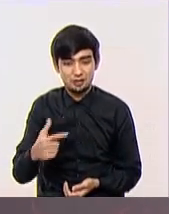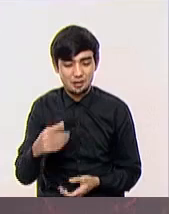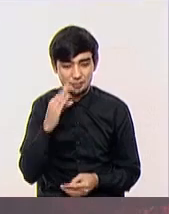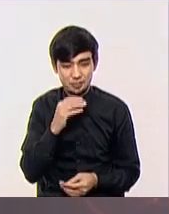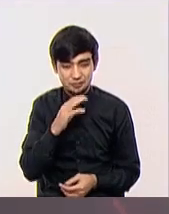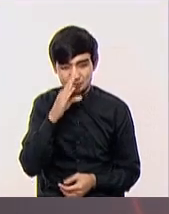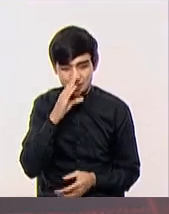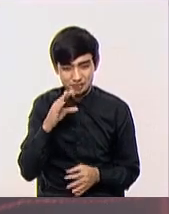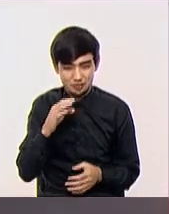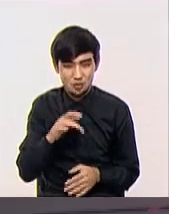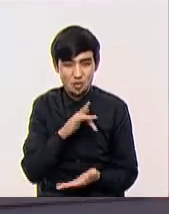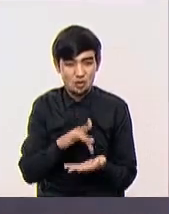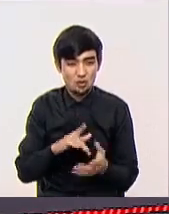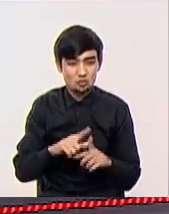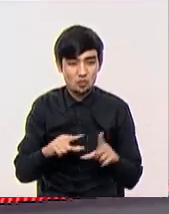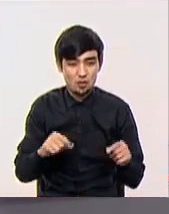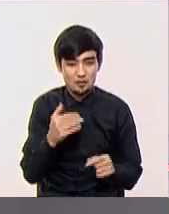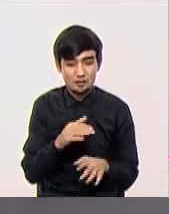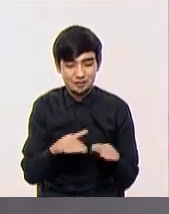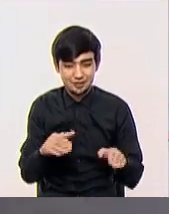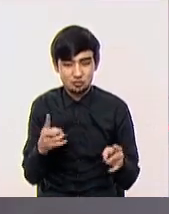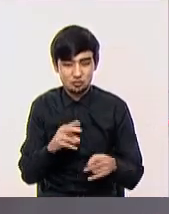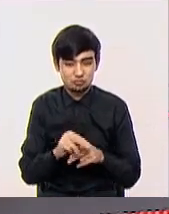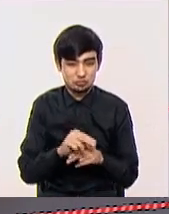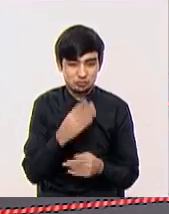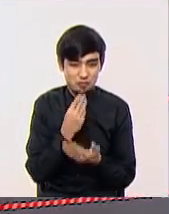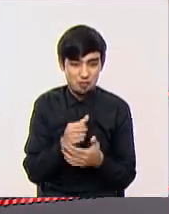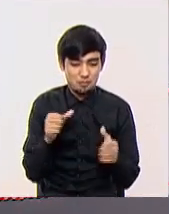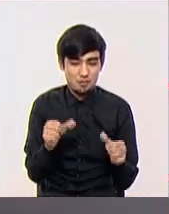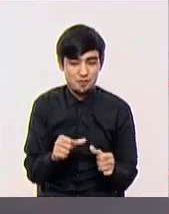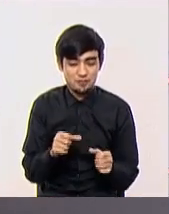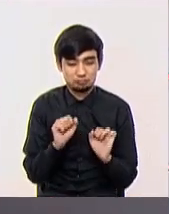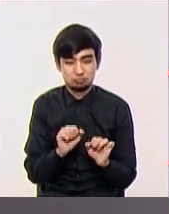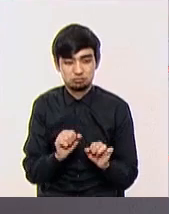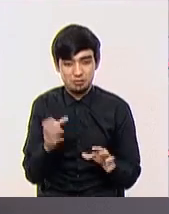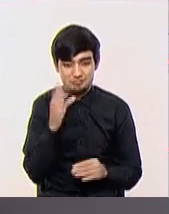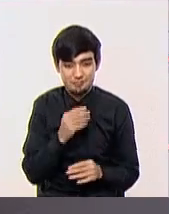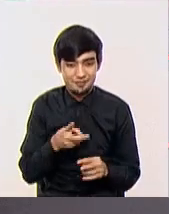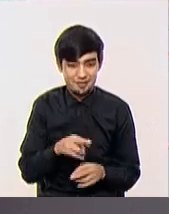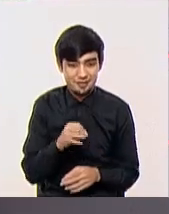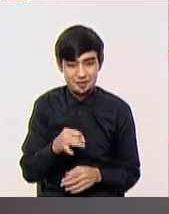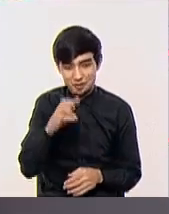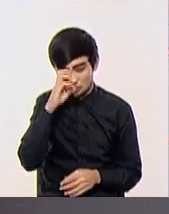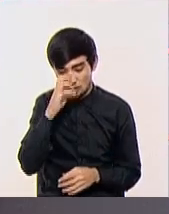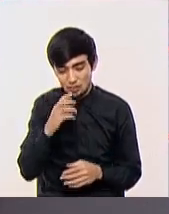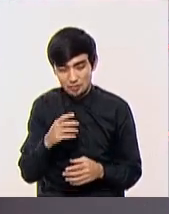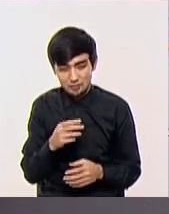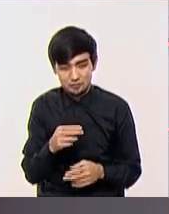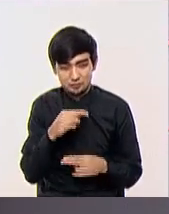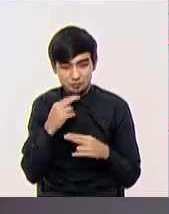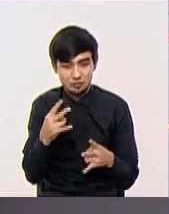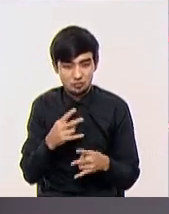мальчики городских школ. Детей необходимо учить отстаивать свои права, а государству уделить особое внимание проблеме,